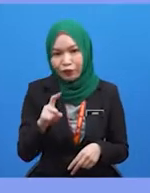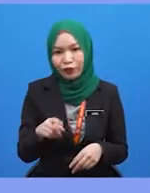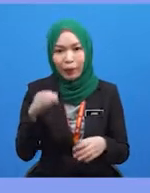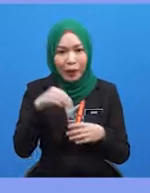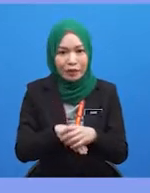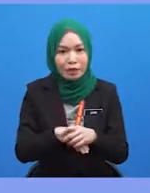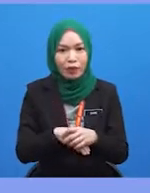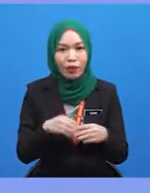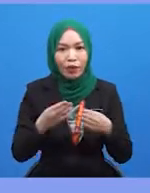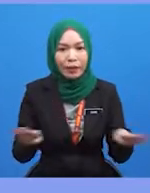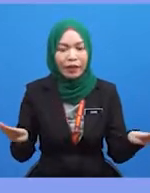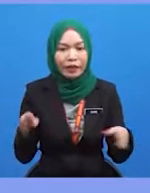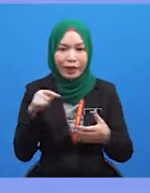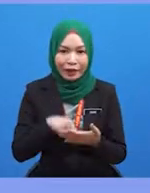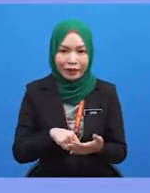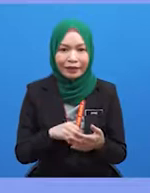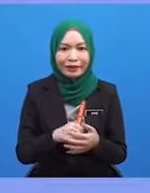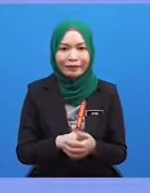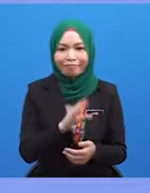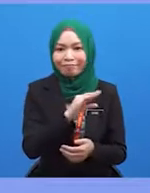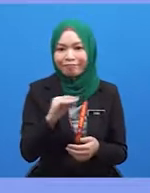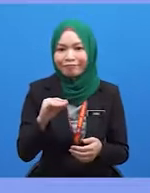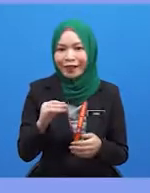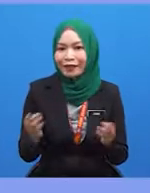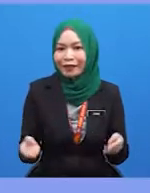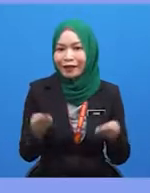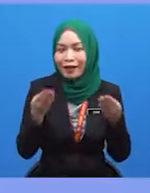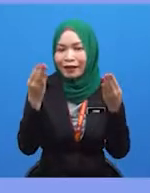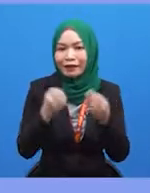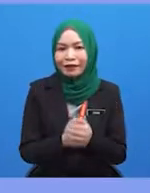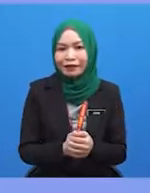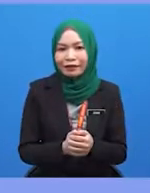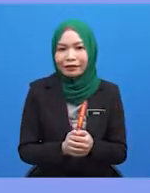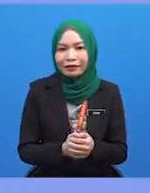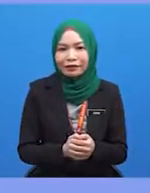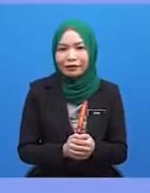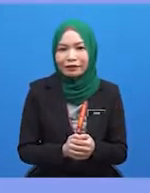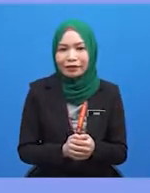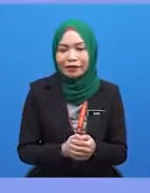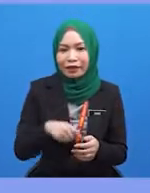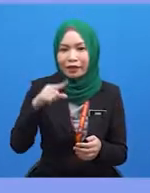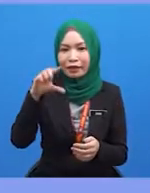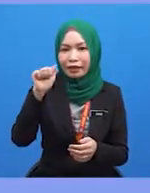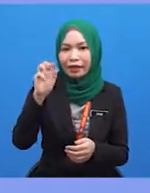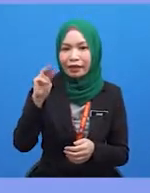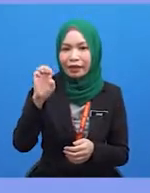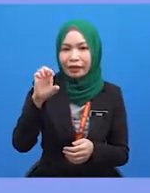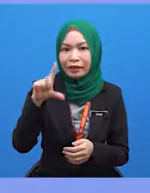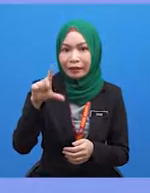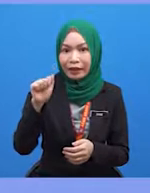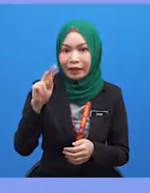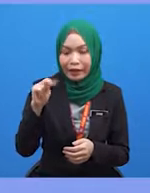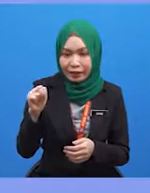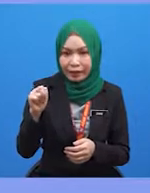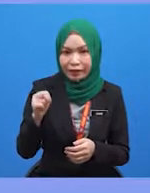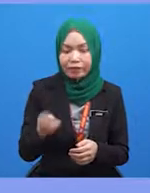Dana Galakan Melancong Malaysia iaitu Gamelan ialah dana berjumlah